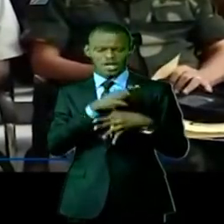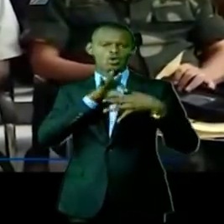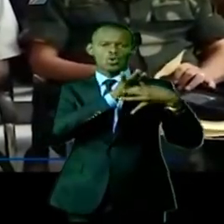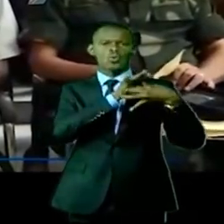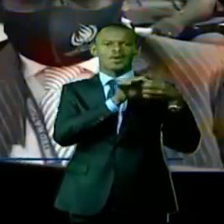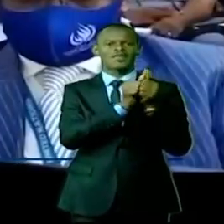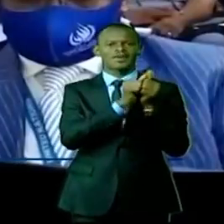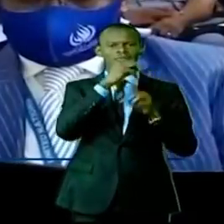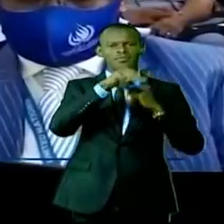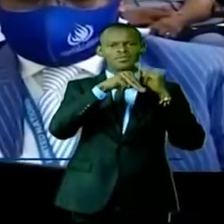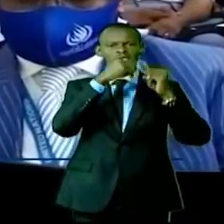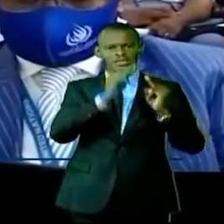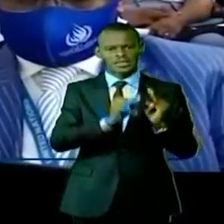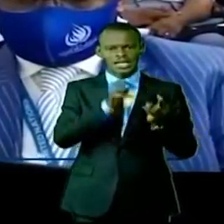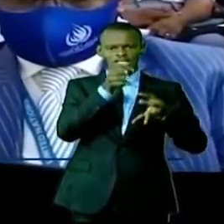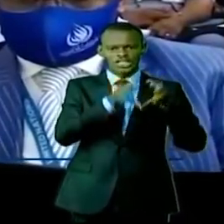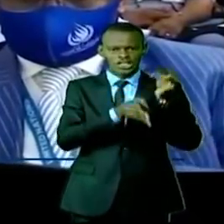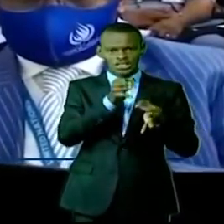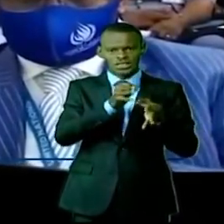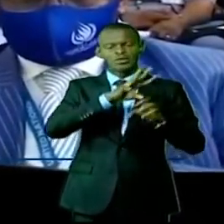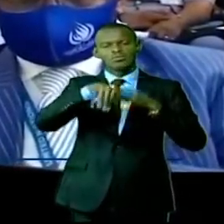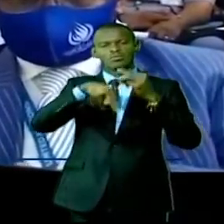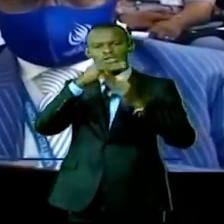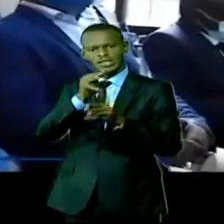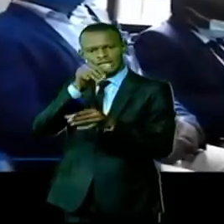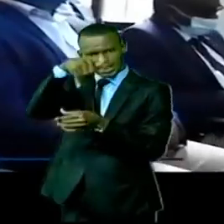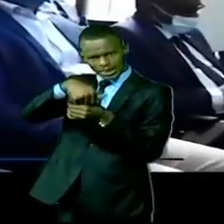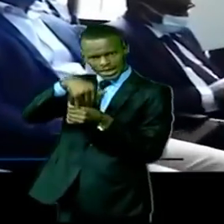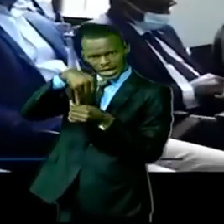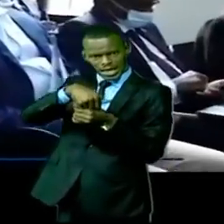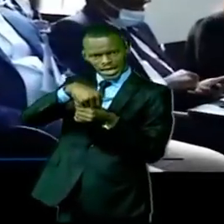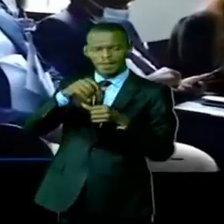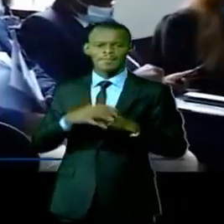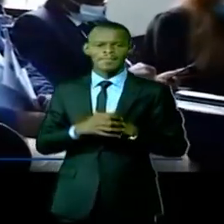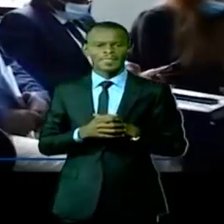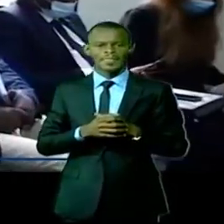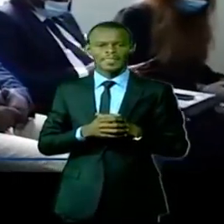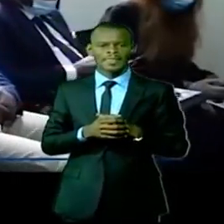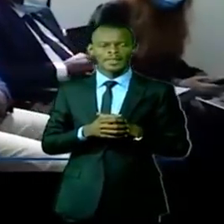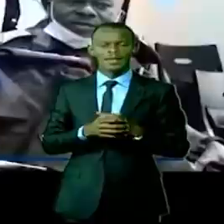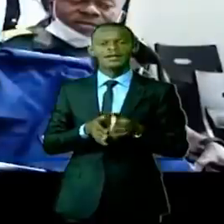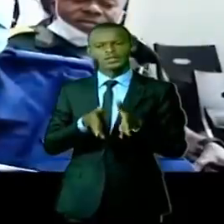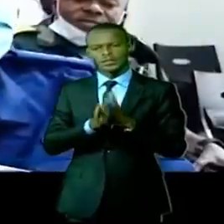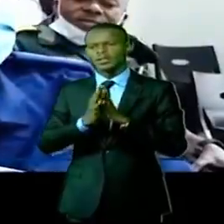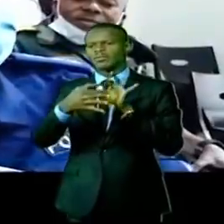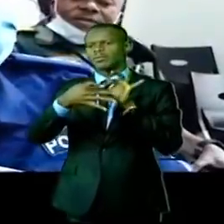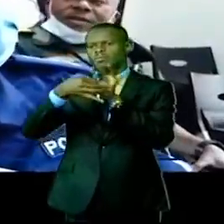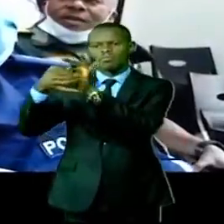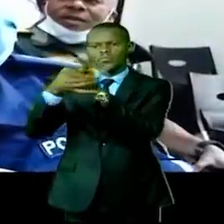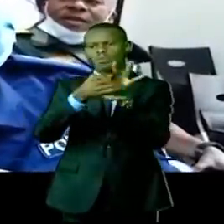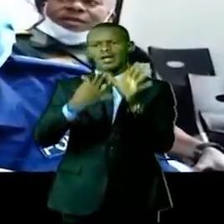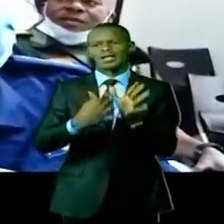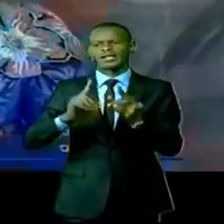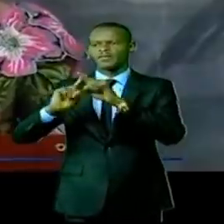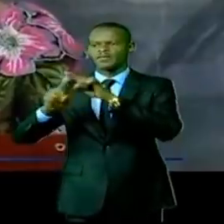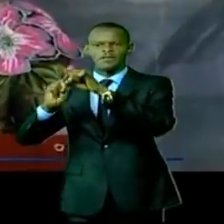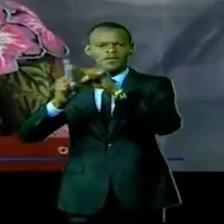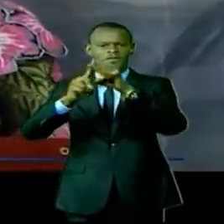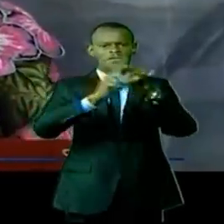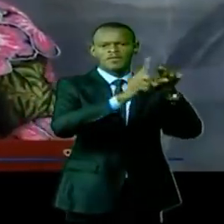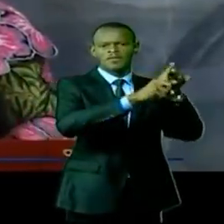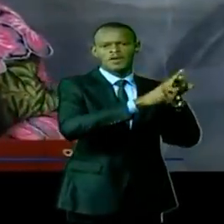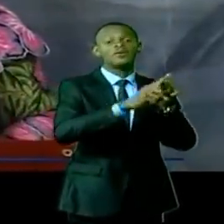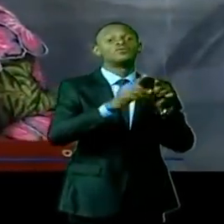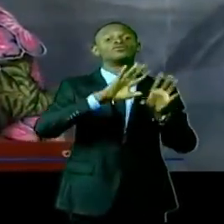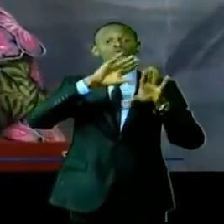l'Intérieur ainsi que les conseils supérieurs de la magistrature, sans omettre les différents partenaires appuyant les secteurs de la justice et l'état des droits. Bien